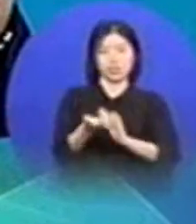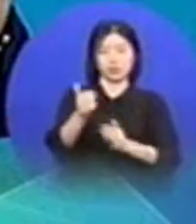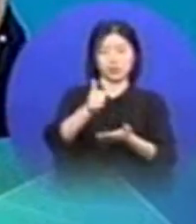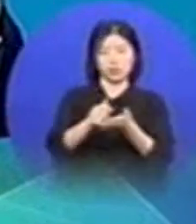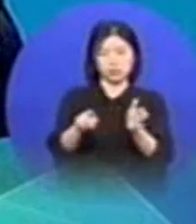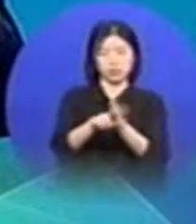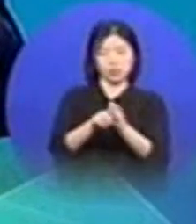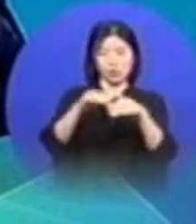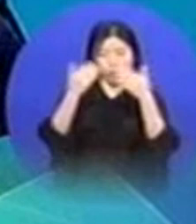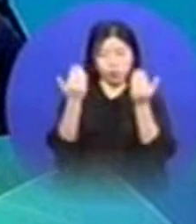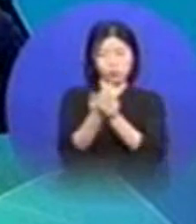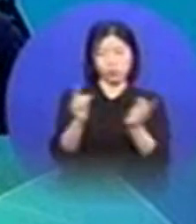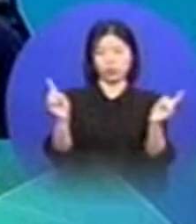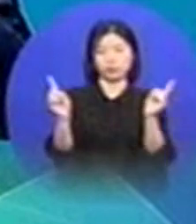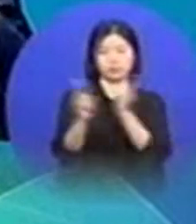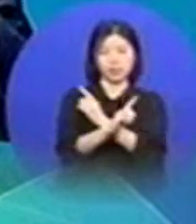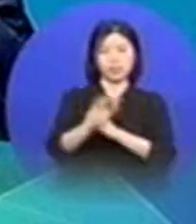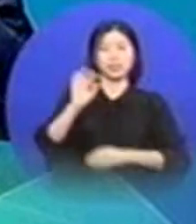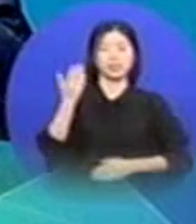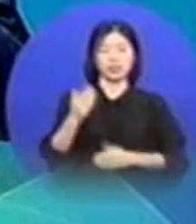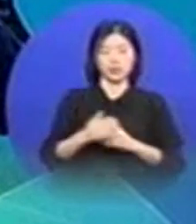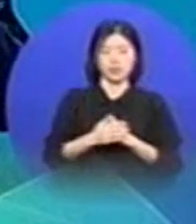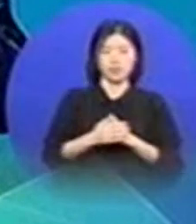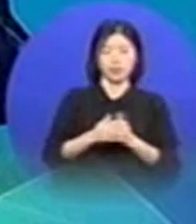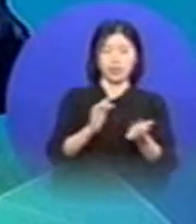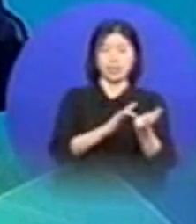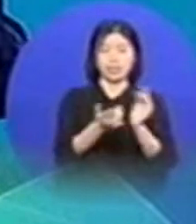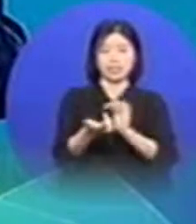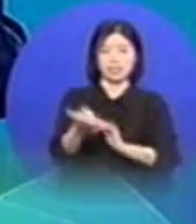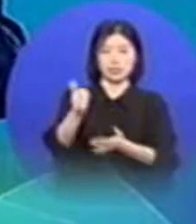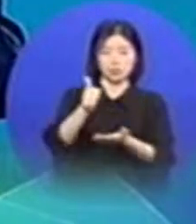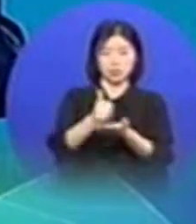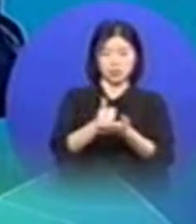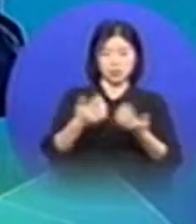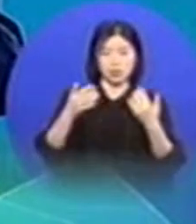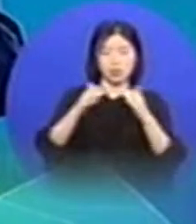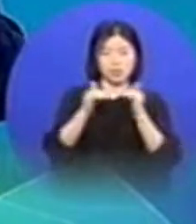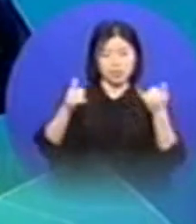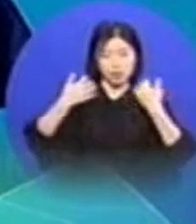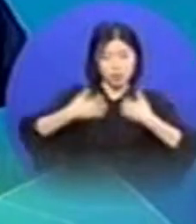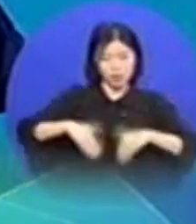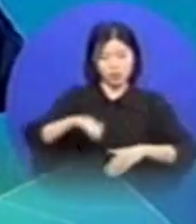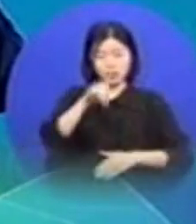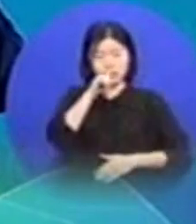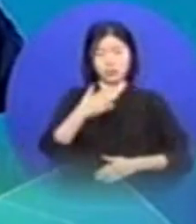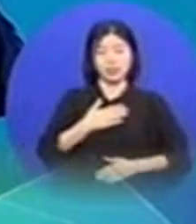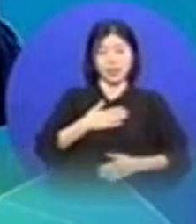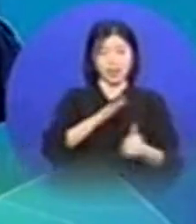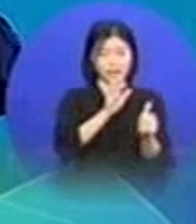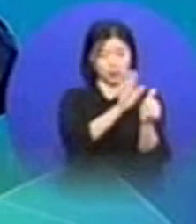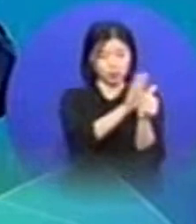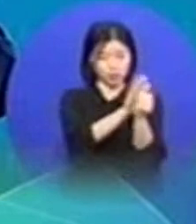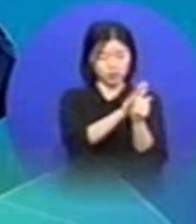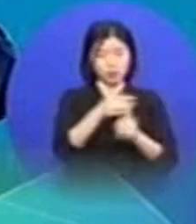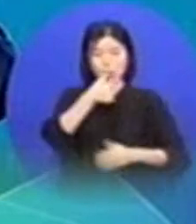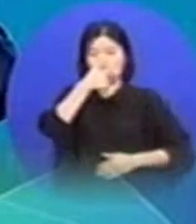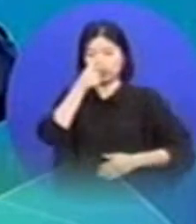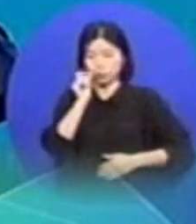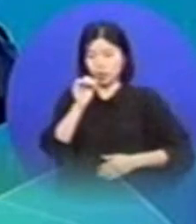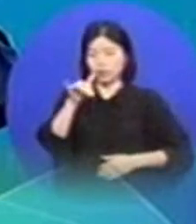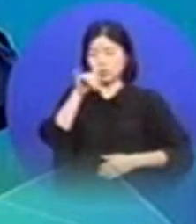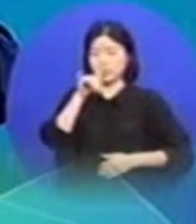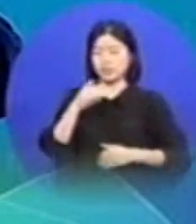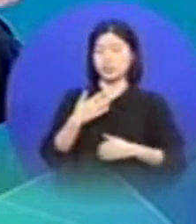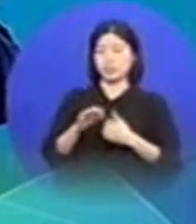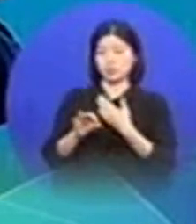달라져요 예수 믿으면 사람이 연 약한거 있으면 내가 도와주고 부족한것 있으면